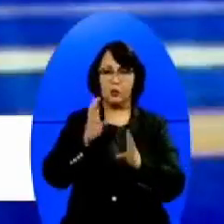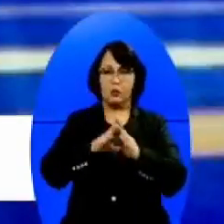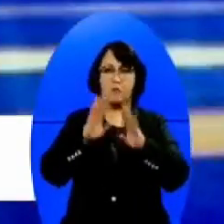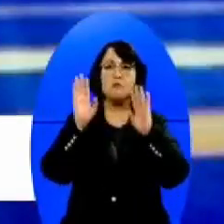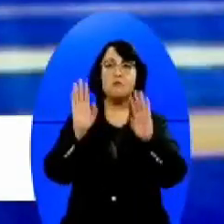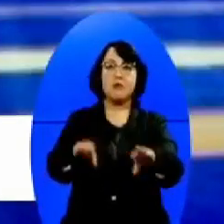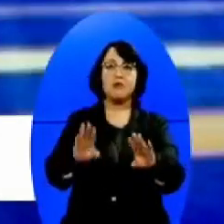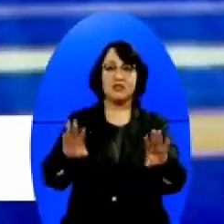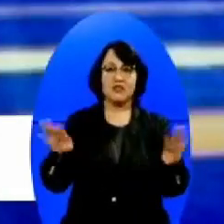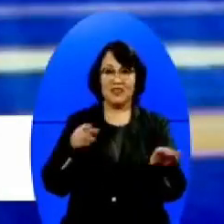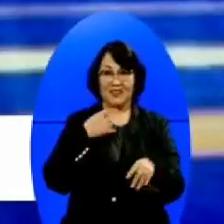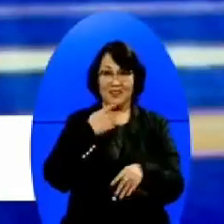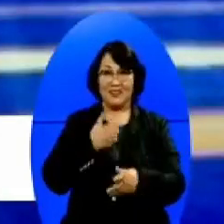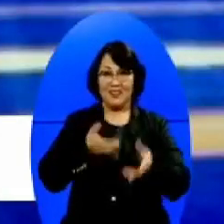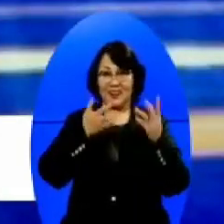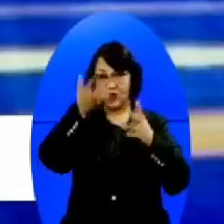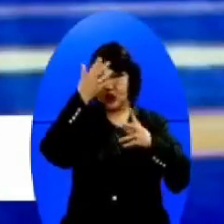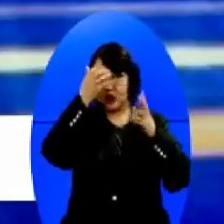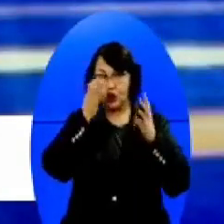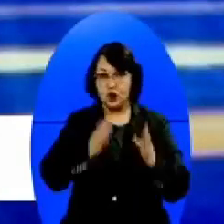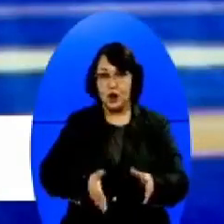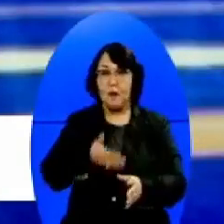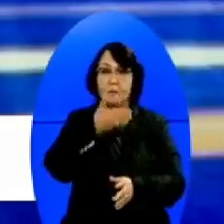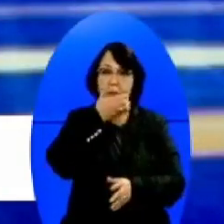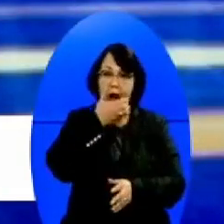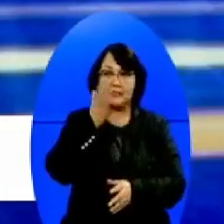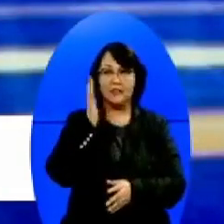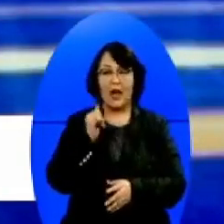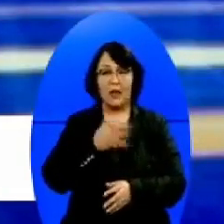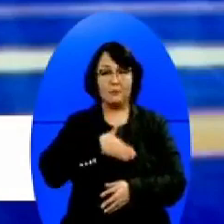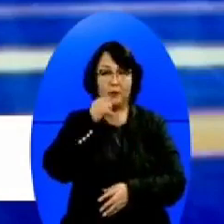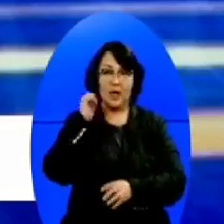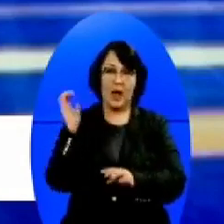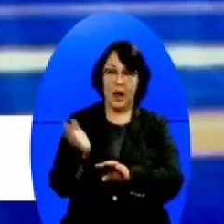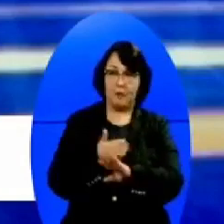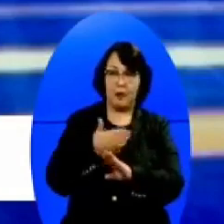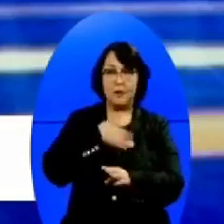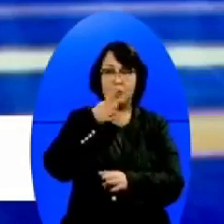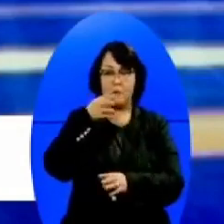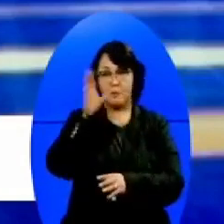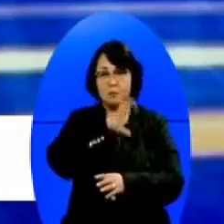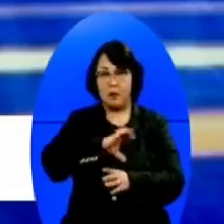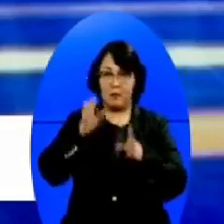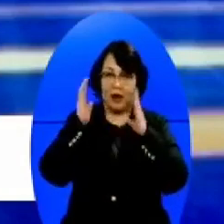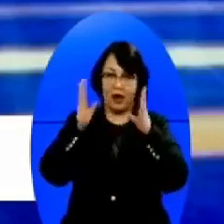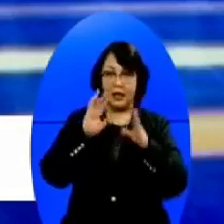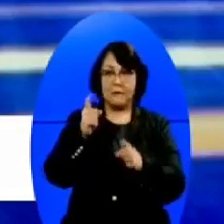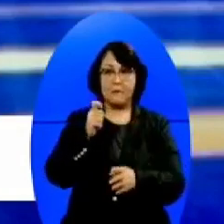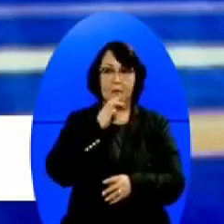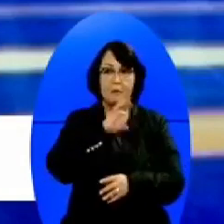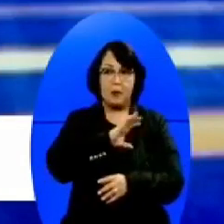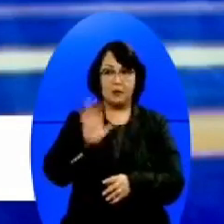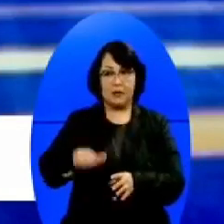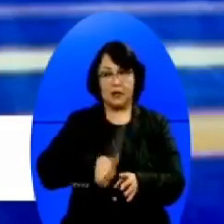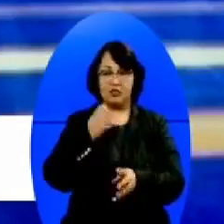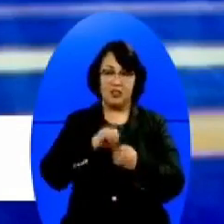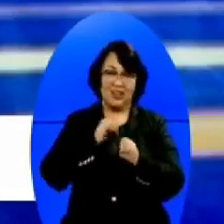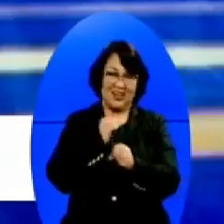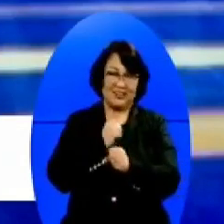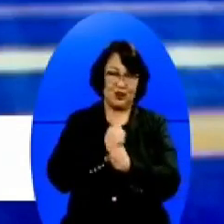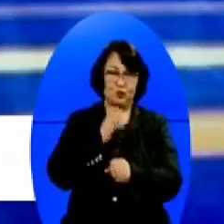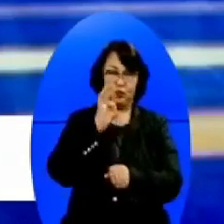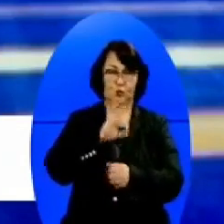ариун цэврээ маш сайн хамгаалах талаар зөвлөгөө мэдээлэл эрүүл мэндийн байгууллагууд маш сайн өгч хэл мэдээллийн байгууллагууд их сайн ажиллаа. Яагаад энэ дэгдэлт бас